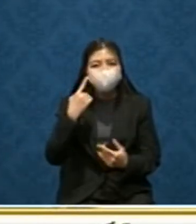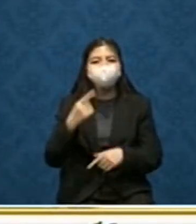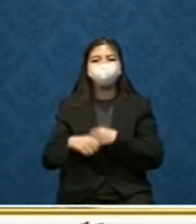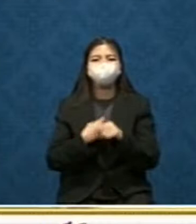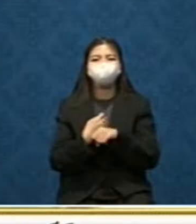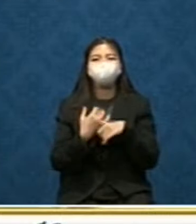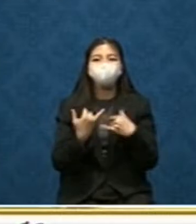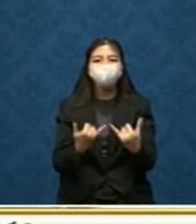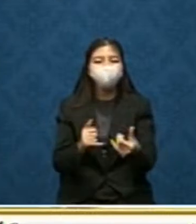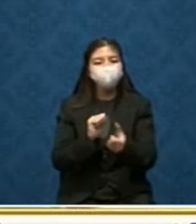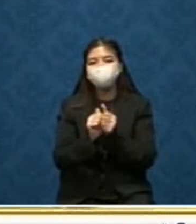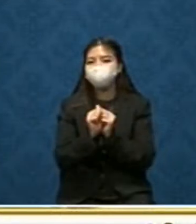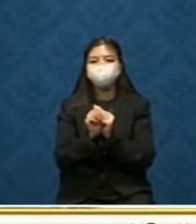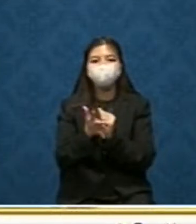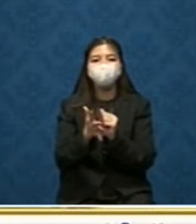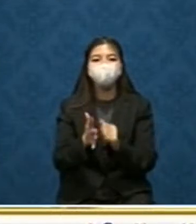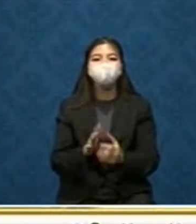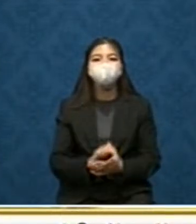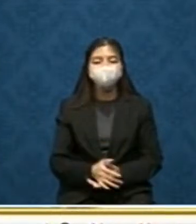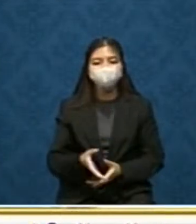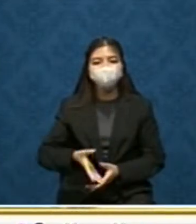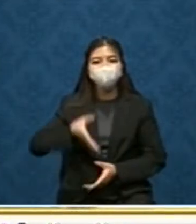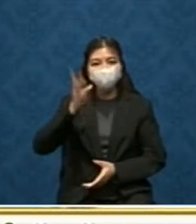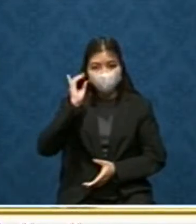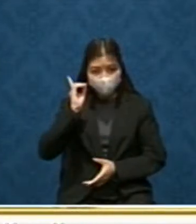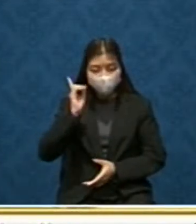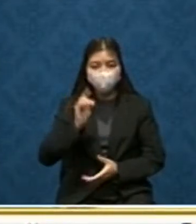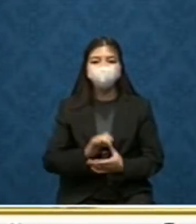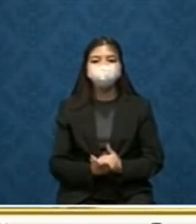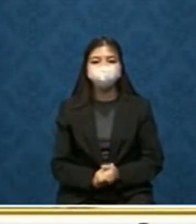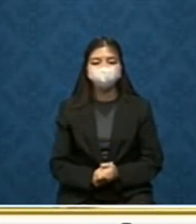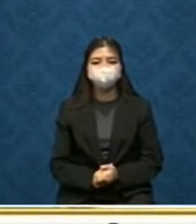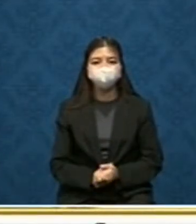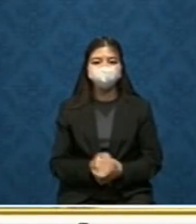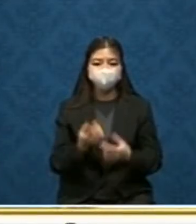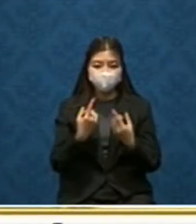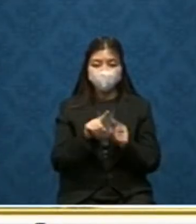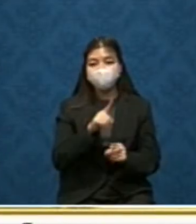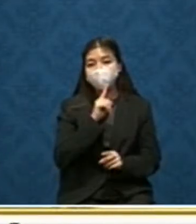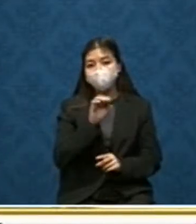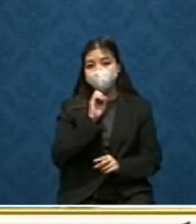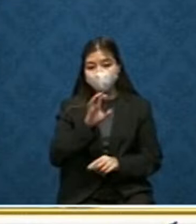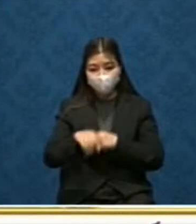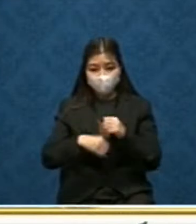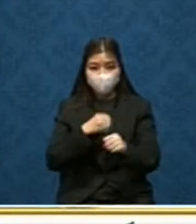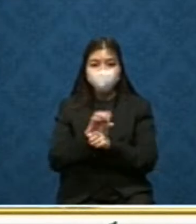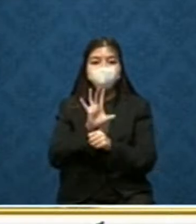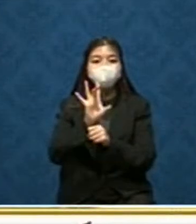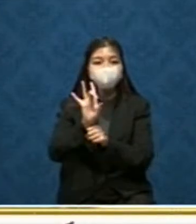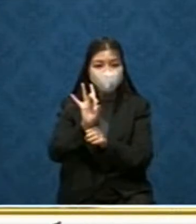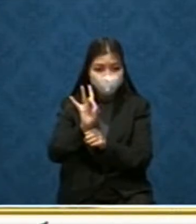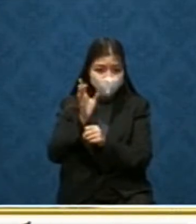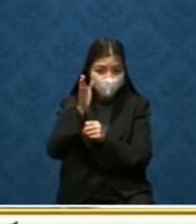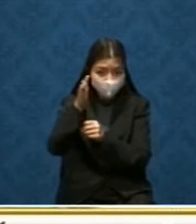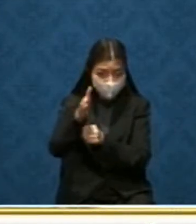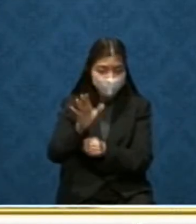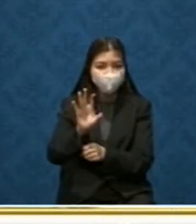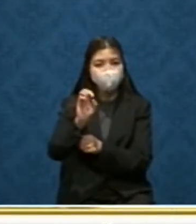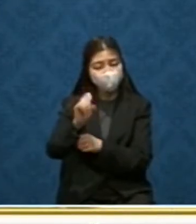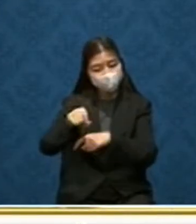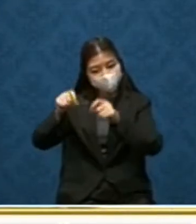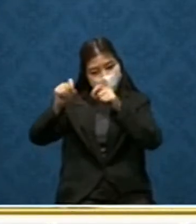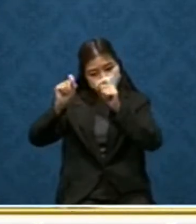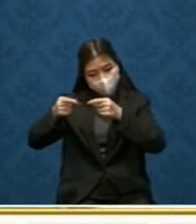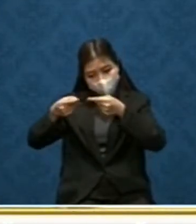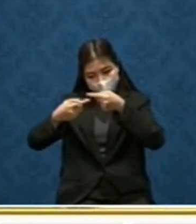ไปทันกนอะไรเอาเพรนั้นทำไมไมบอกว่าอีก 8 ปีผมเซ็ได้อีก 50 ประเทศ ท่ทำไมไมบอกอยนั้